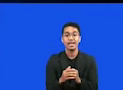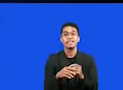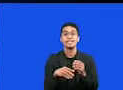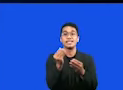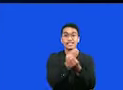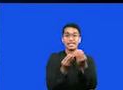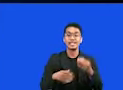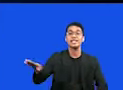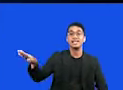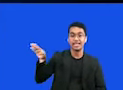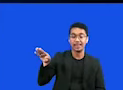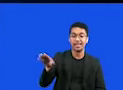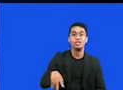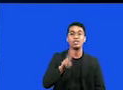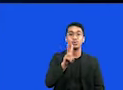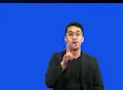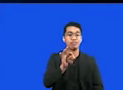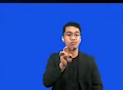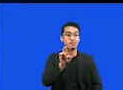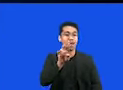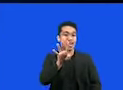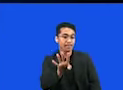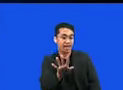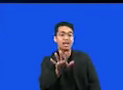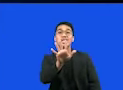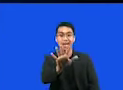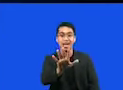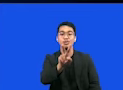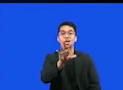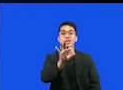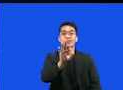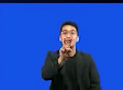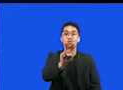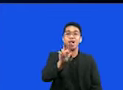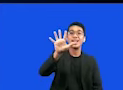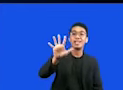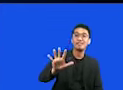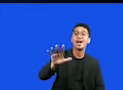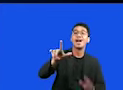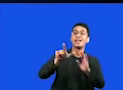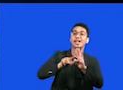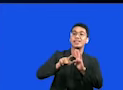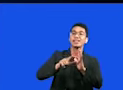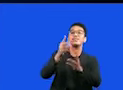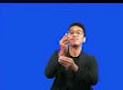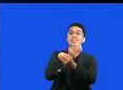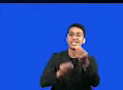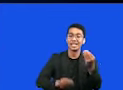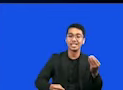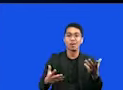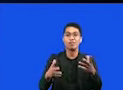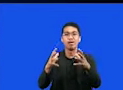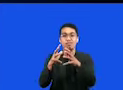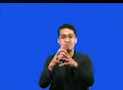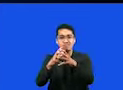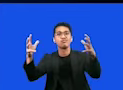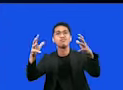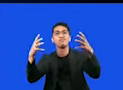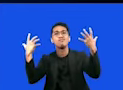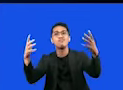2025 itu akan menjadi sebagian besar menjadi generasi yang terbesar